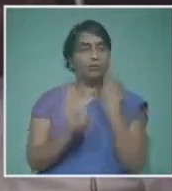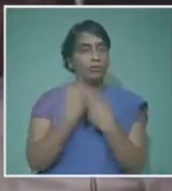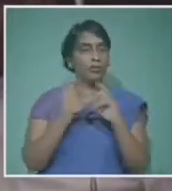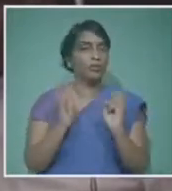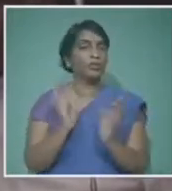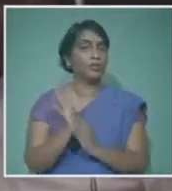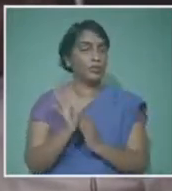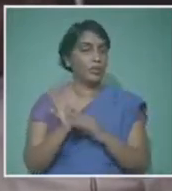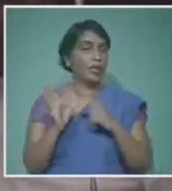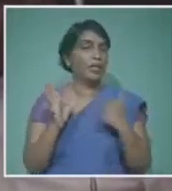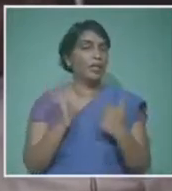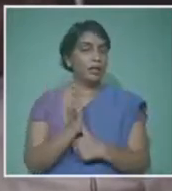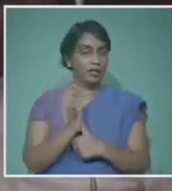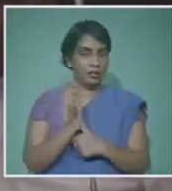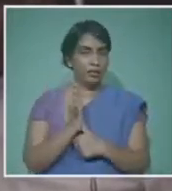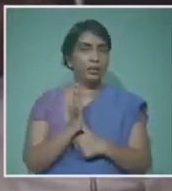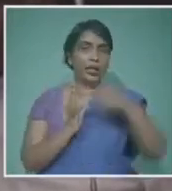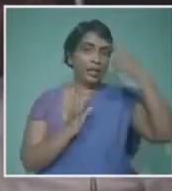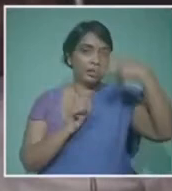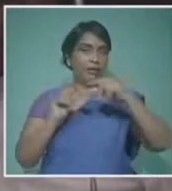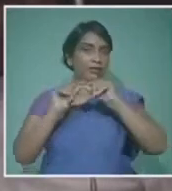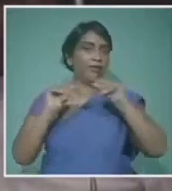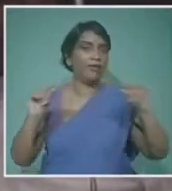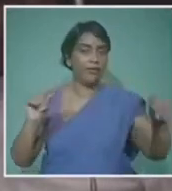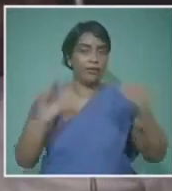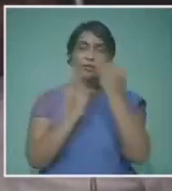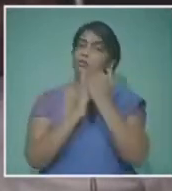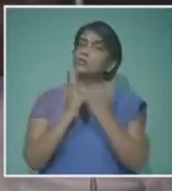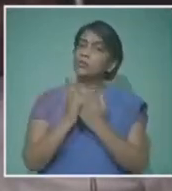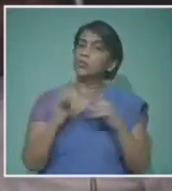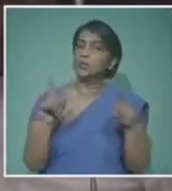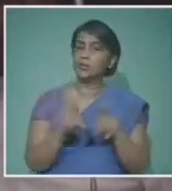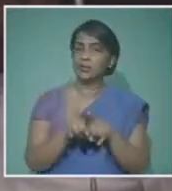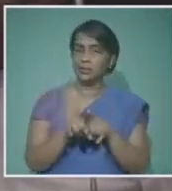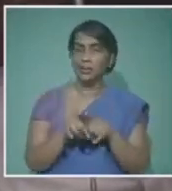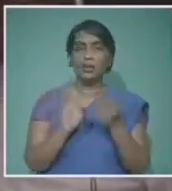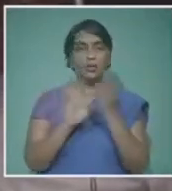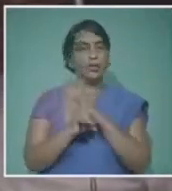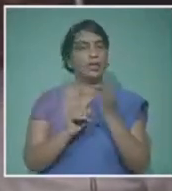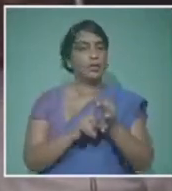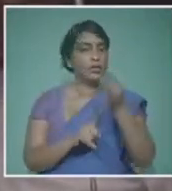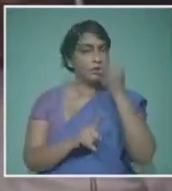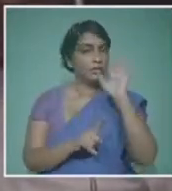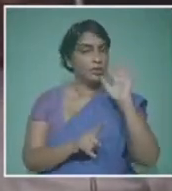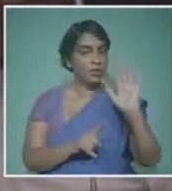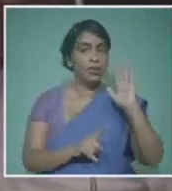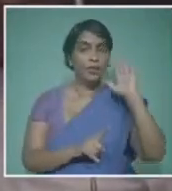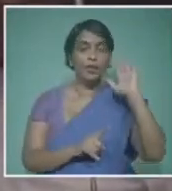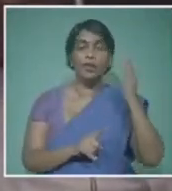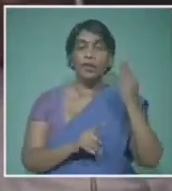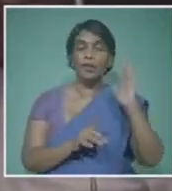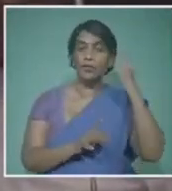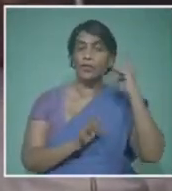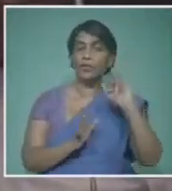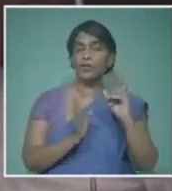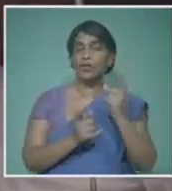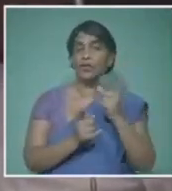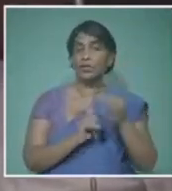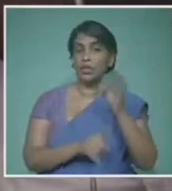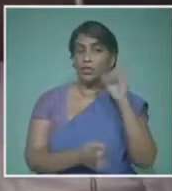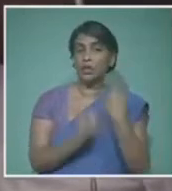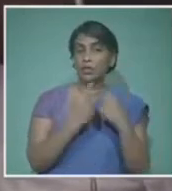සභා පනතේ දෙවන වගන්තියේ විධිධාන ප්‍රකාරව හිටපු ජනාධිපතිතුමා විසින් විශේෂ ජනාධිපති පරීක්ෂණ කොමිෂන් සභාවක්